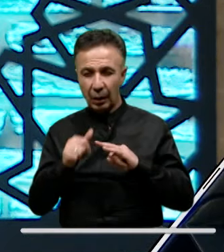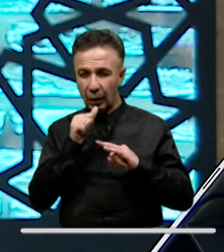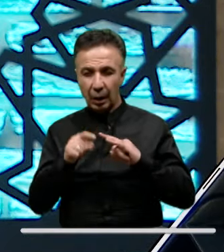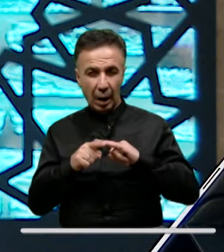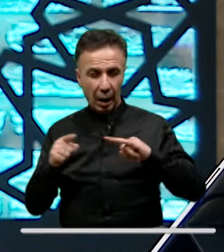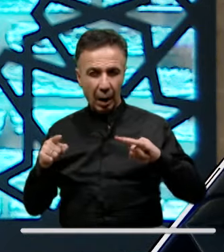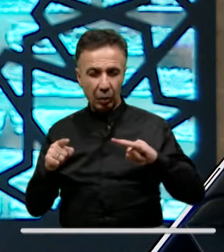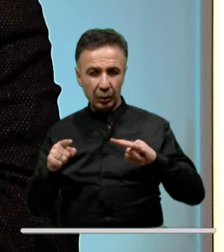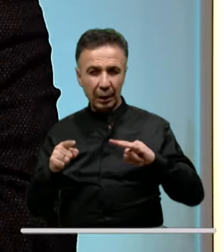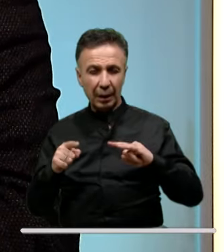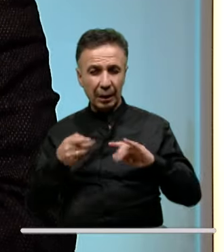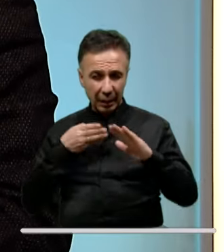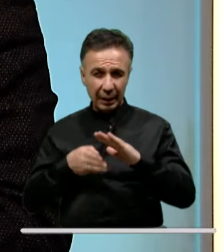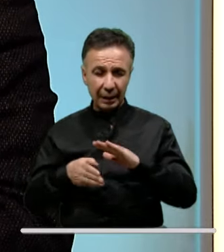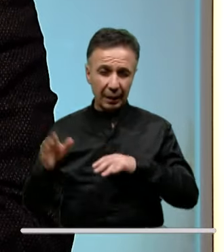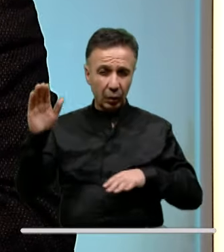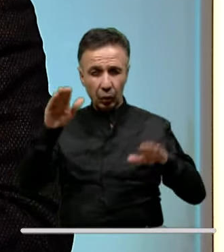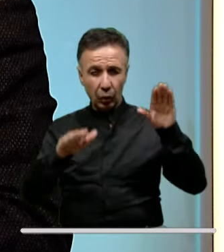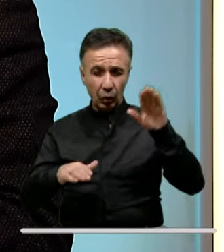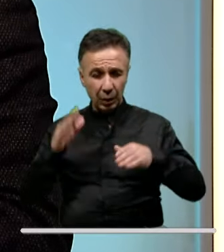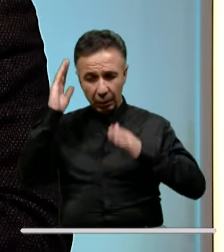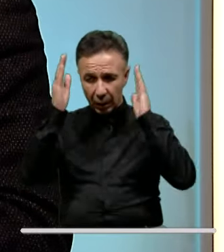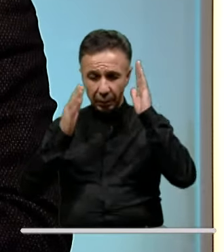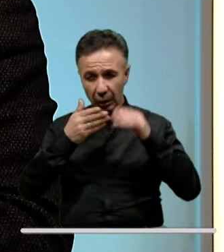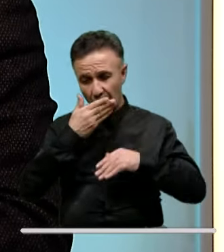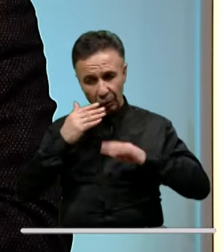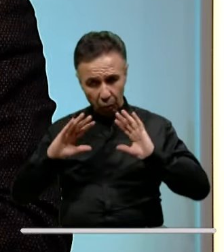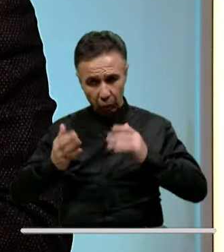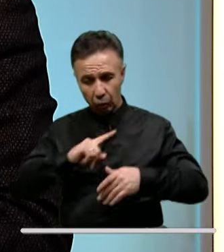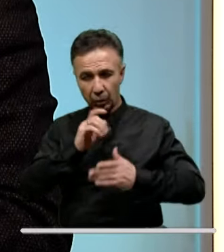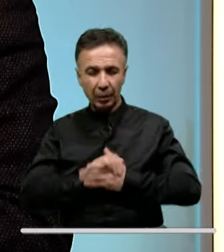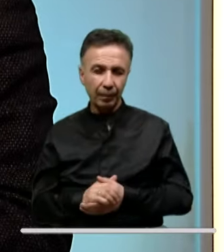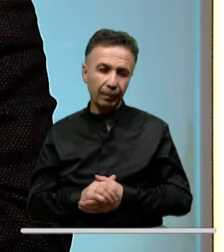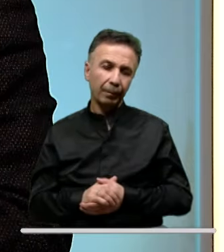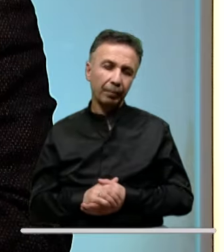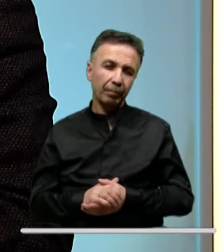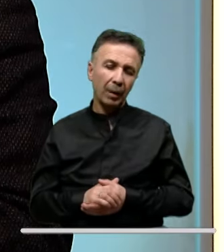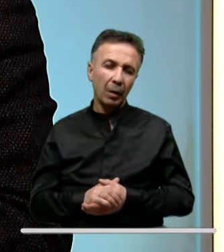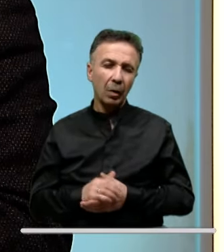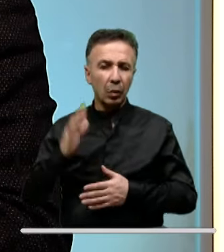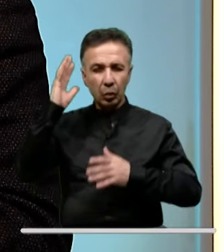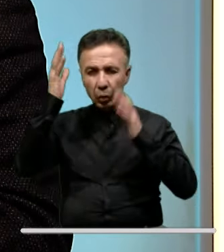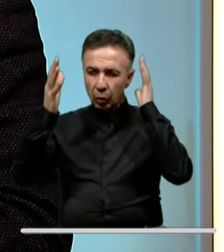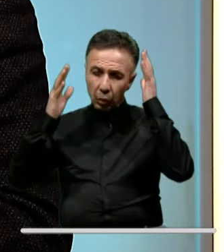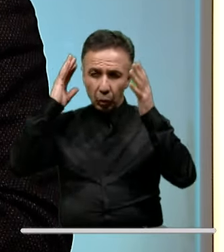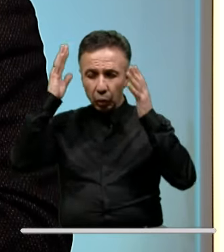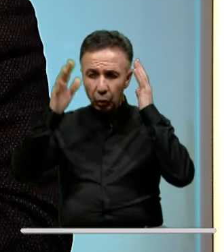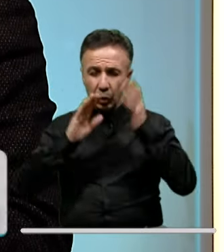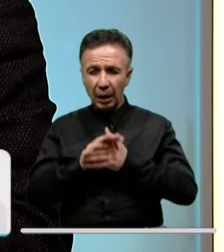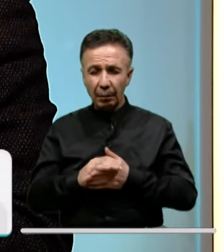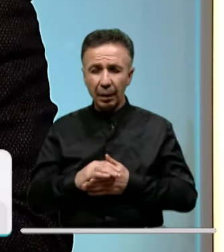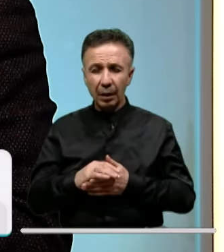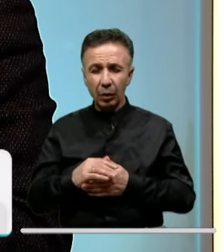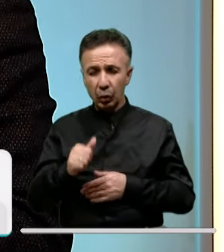Orucumuzu sıkıntıya sokar mı? Aslında sadece havuz da değil. Yani duş almak vesaire bu tür şeylerde ne var?